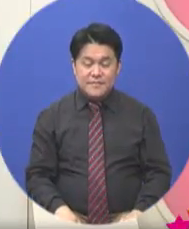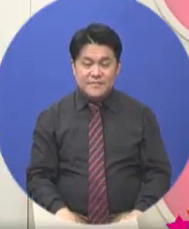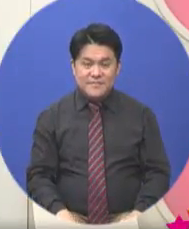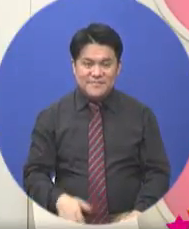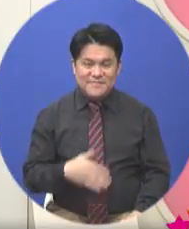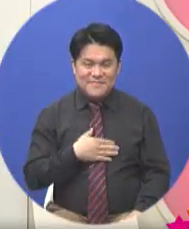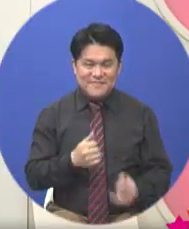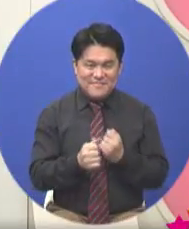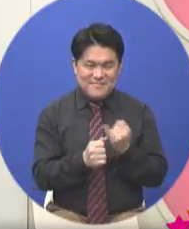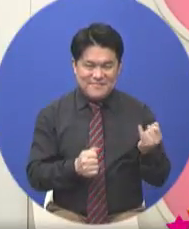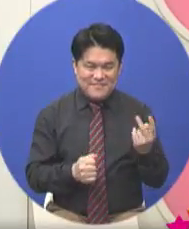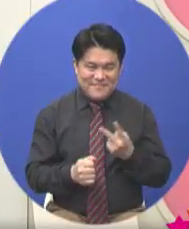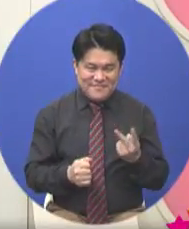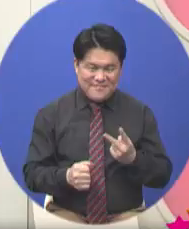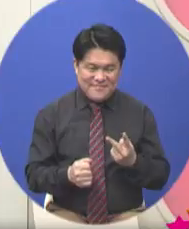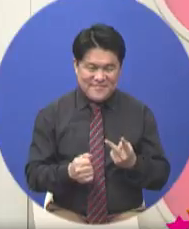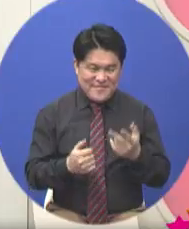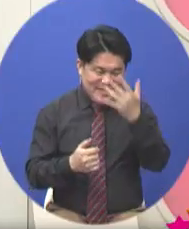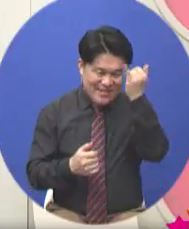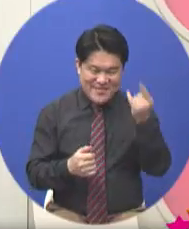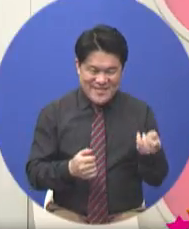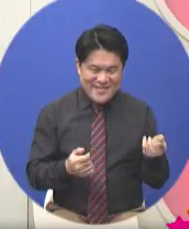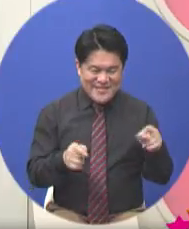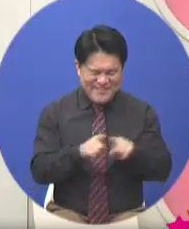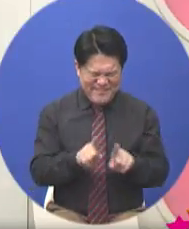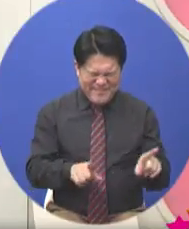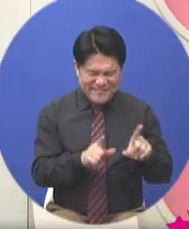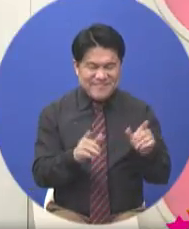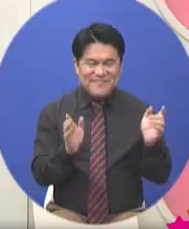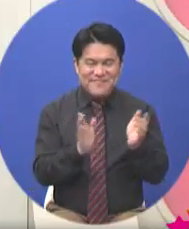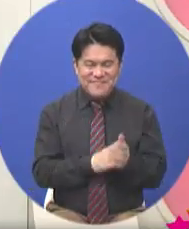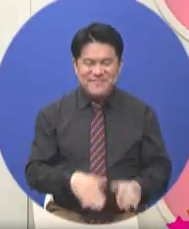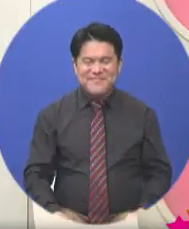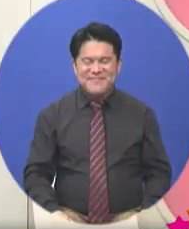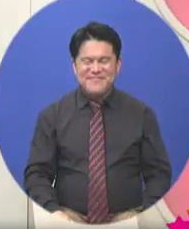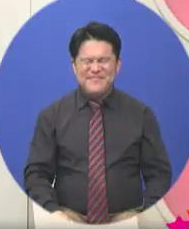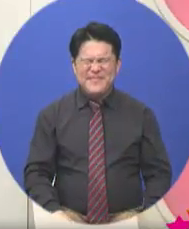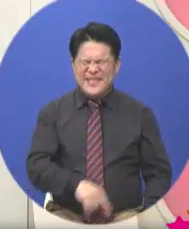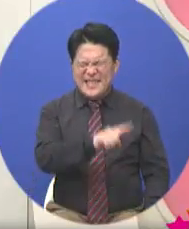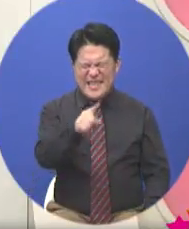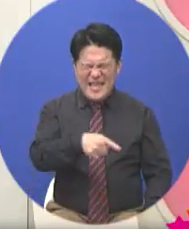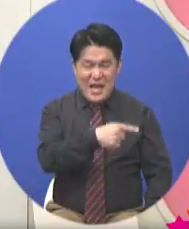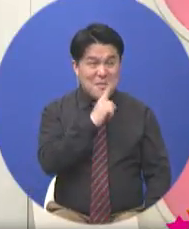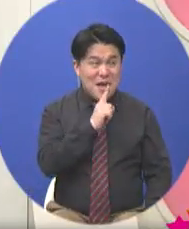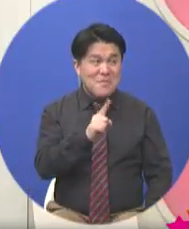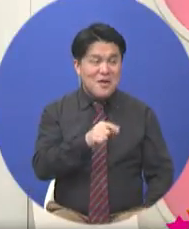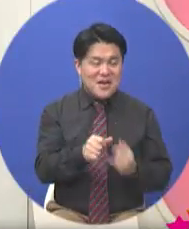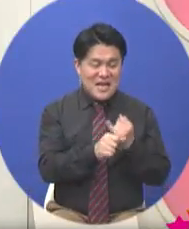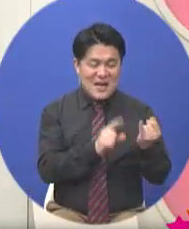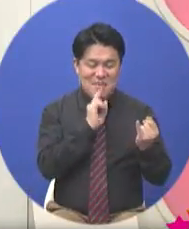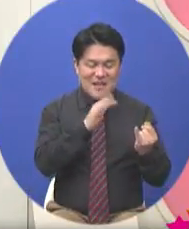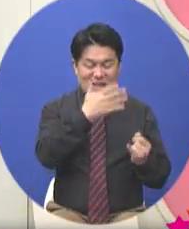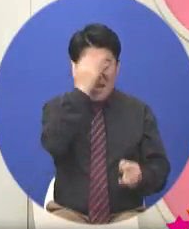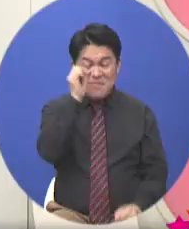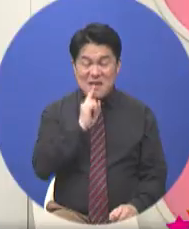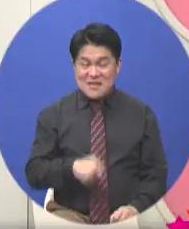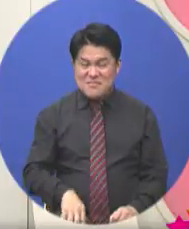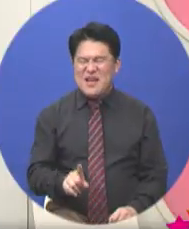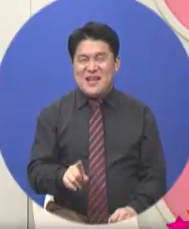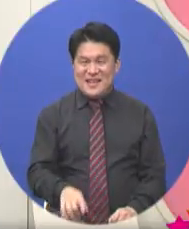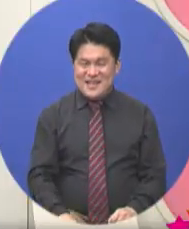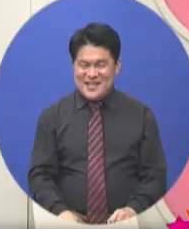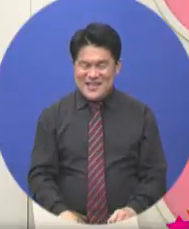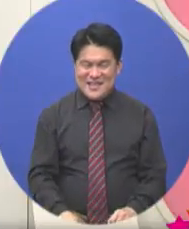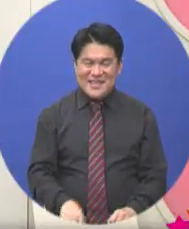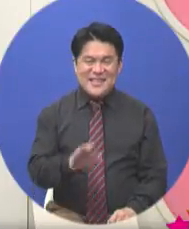그 아내하고 두 할머니하고 둘이 살고 있습니다. 아이, 편하시죠, 뭐. 그래도 이제 아, 우리